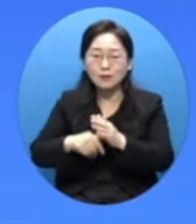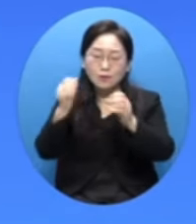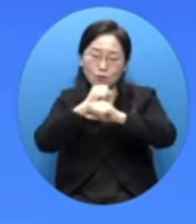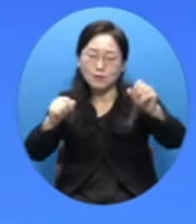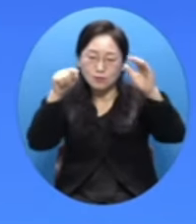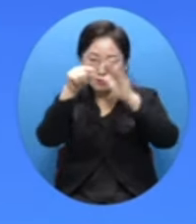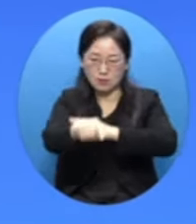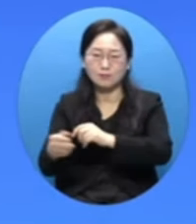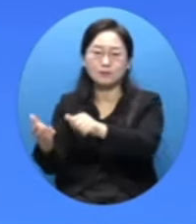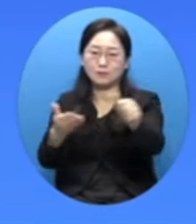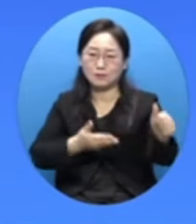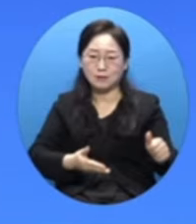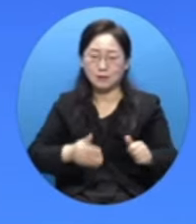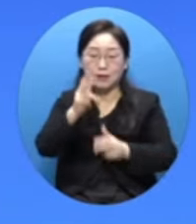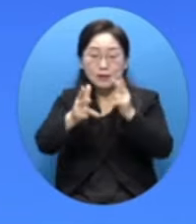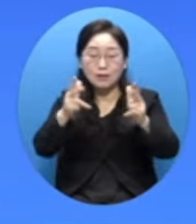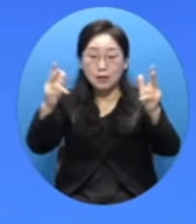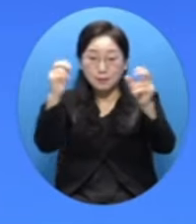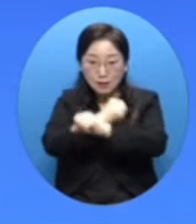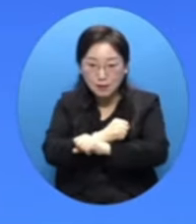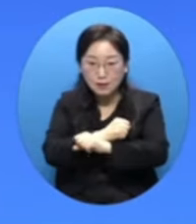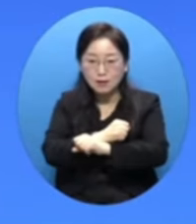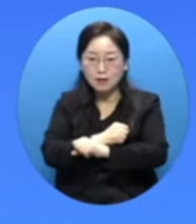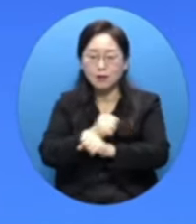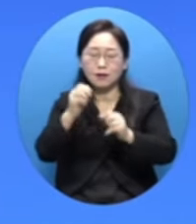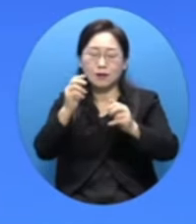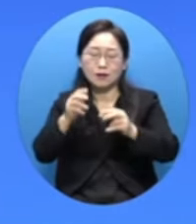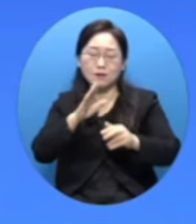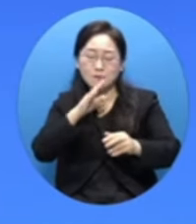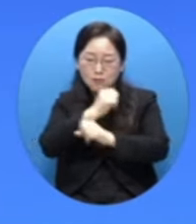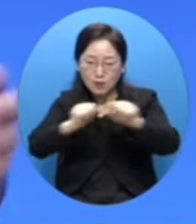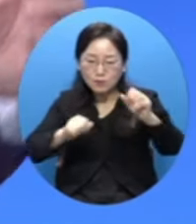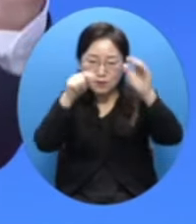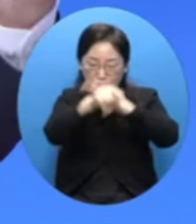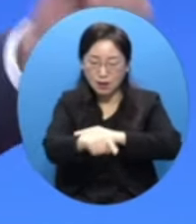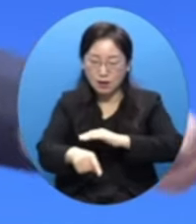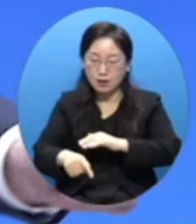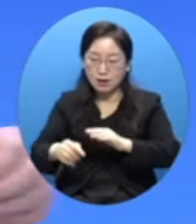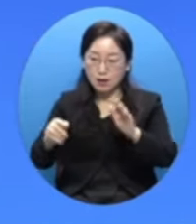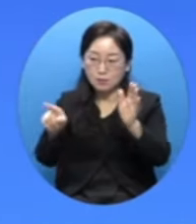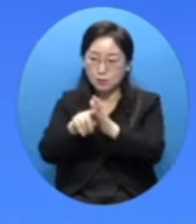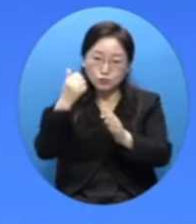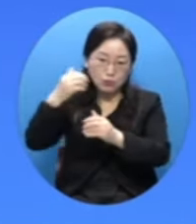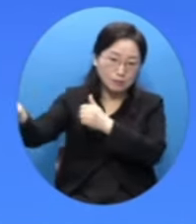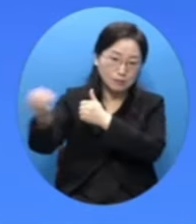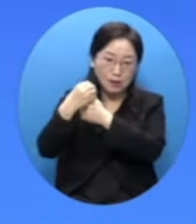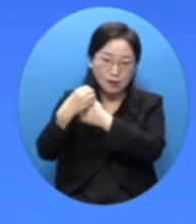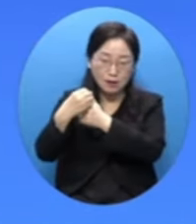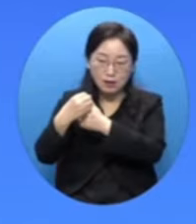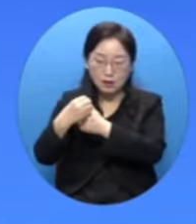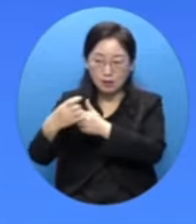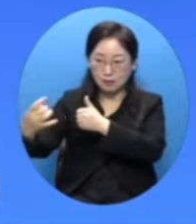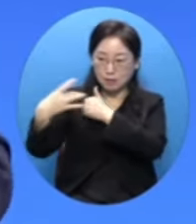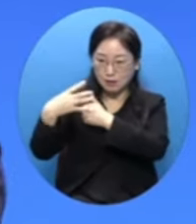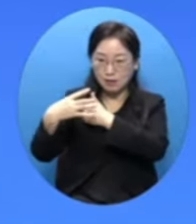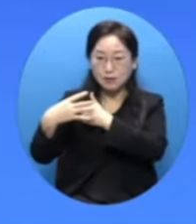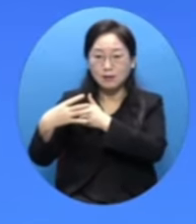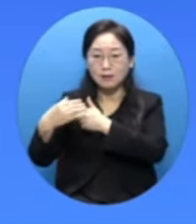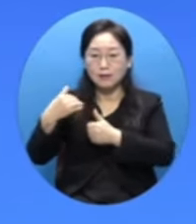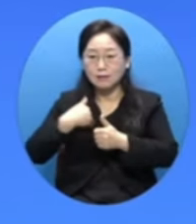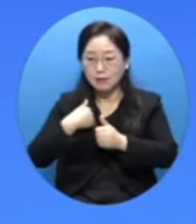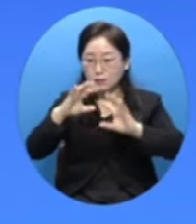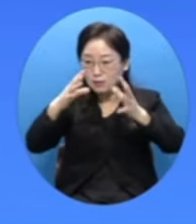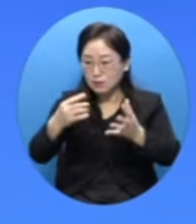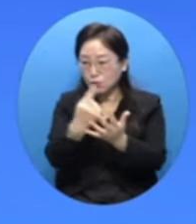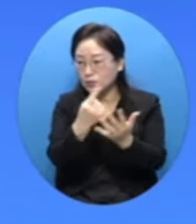합니다. 사업이 실패했을 때 우리는 광야로 나가야 됩니다. 믿은 사람에게 배신당했을 때, 버림받았을 때, 나는 이 세상에